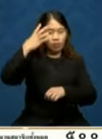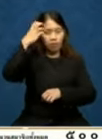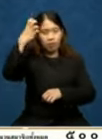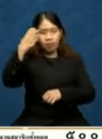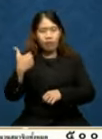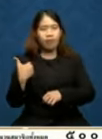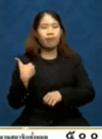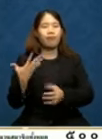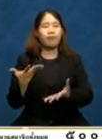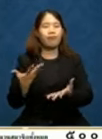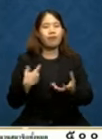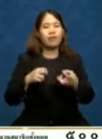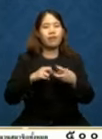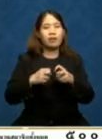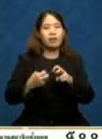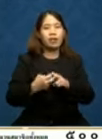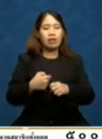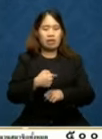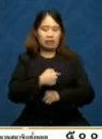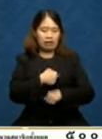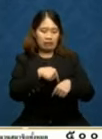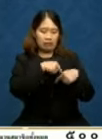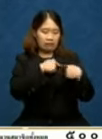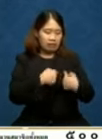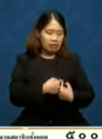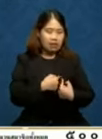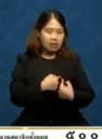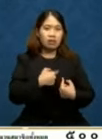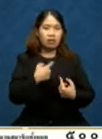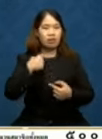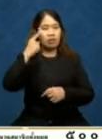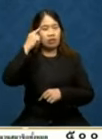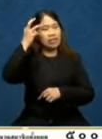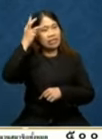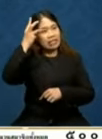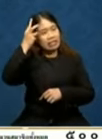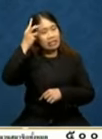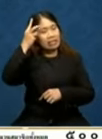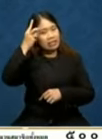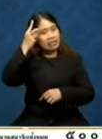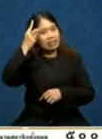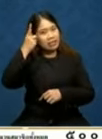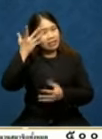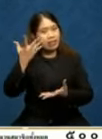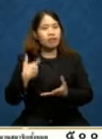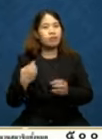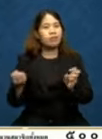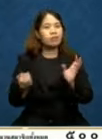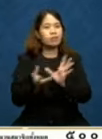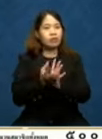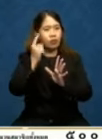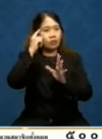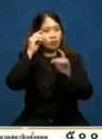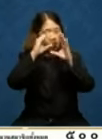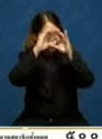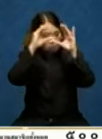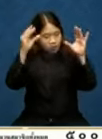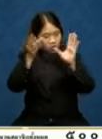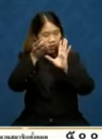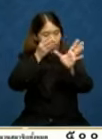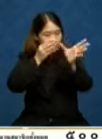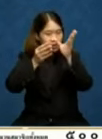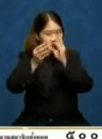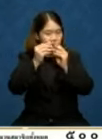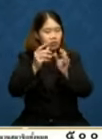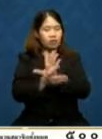ให้เกิดปัญหาทางด้านจิตใจที่เกิดจากความเครียดสะสมในเด็กส่งผลให้กระทบต่อสมองการเรียนรู้และการเข้